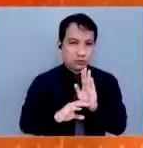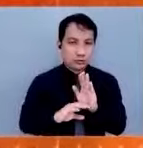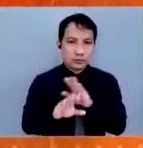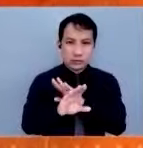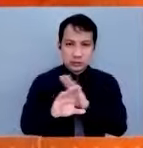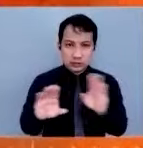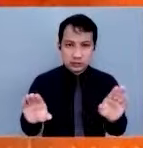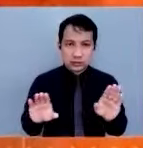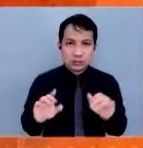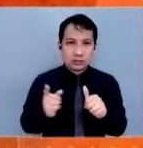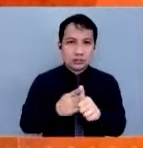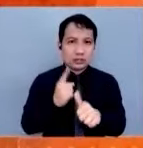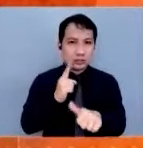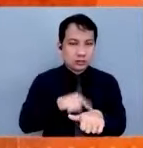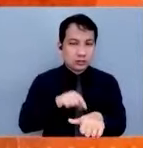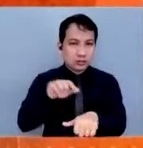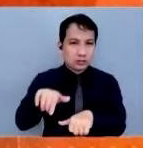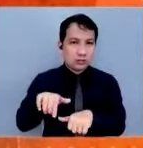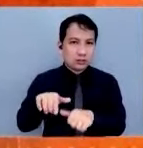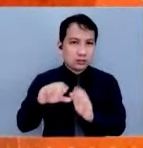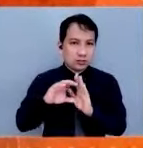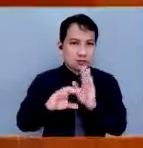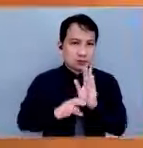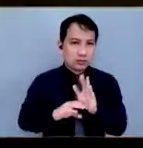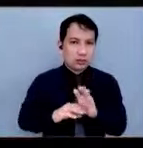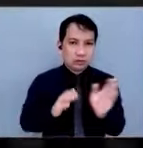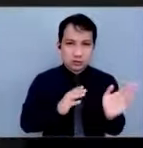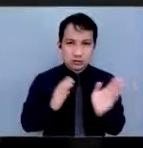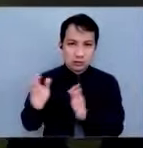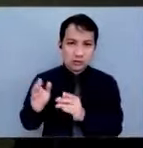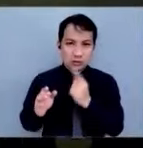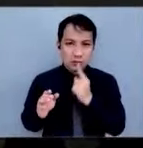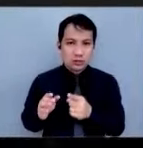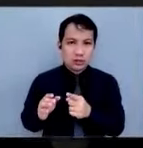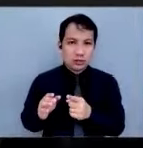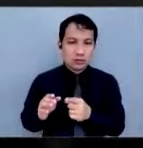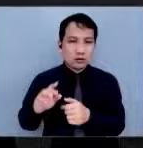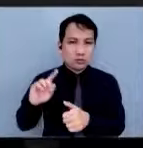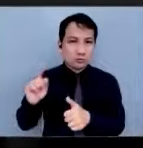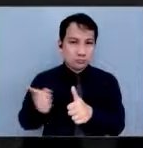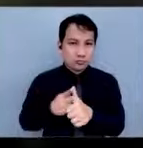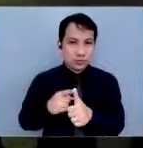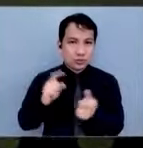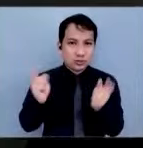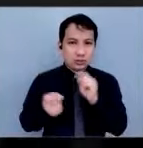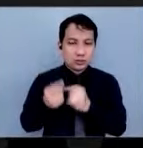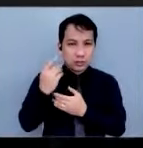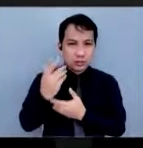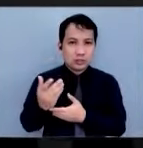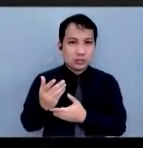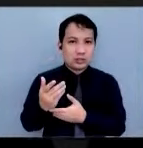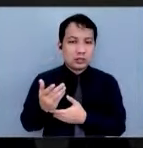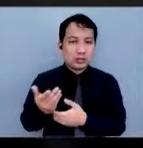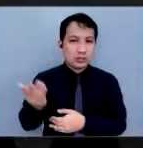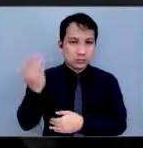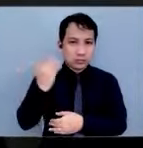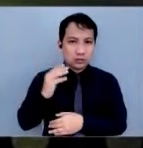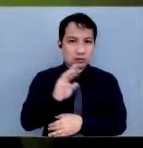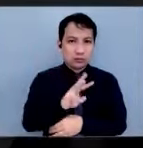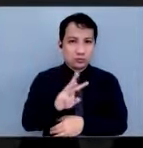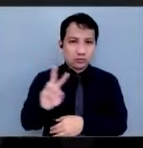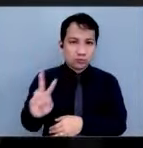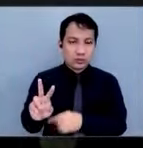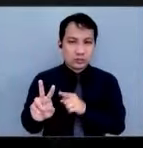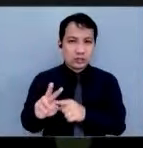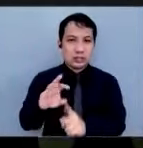unang nag-amenda ng saligang batas. Ang isa sa mga pinakaunang pag-amenda ng konstitusyon ay bago pa mag-World War II, ang